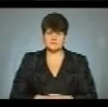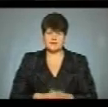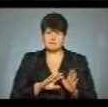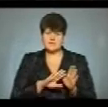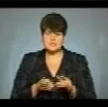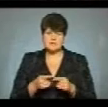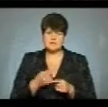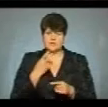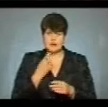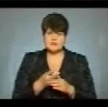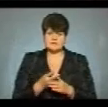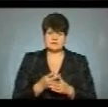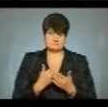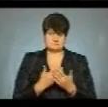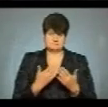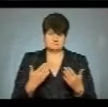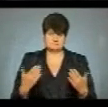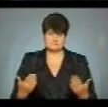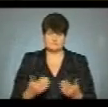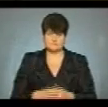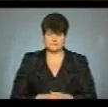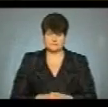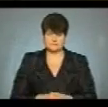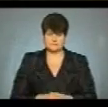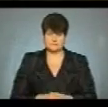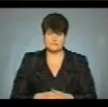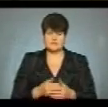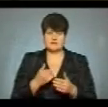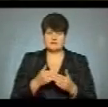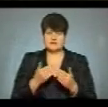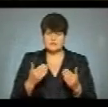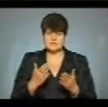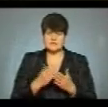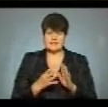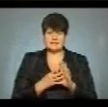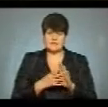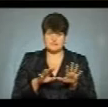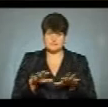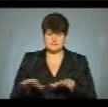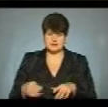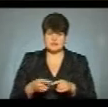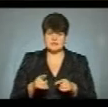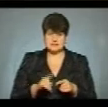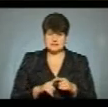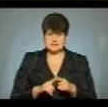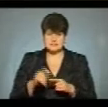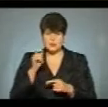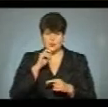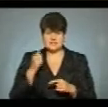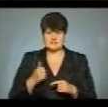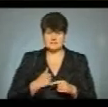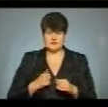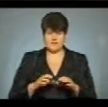Опісля презентували експозиції музею. Під час відкриття у музеї діє 9 локацій. Одна із них – це експозиція «Українські